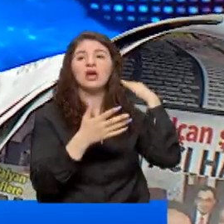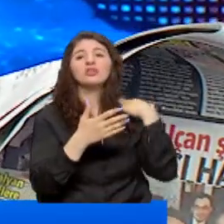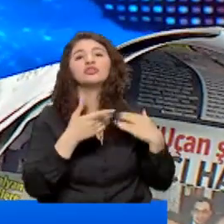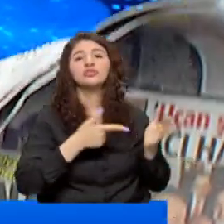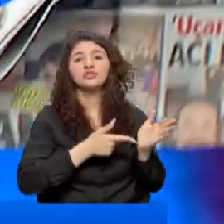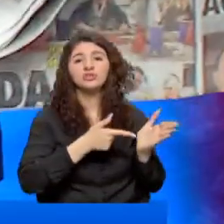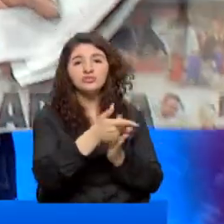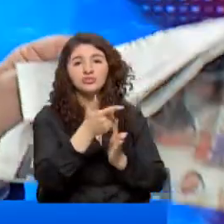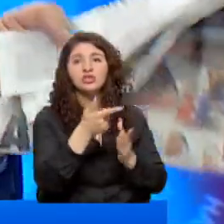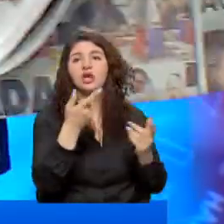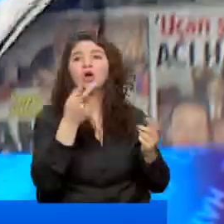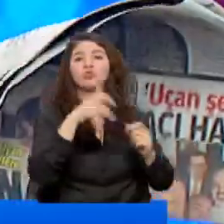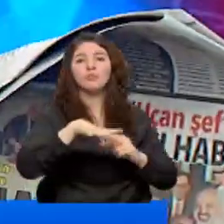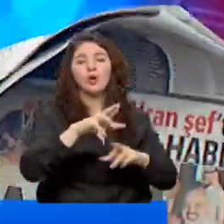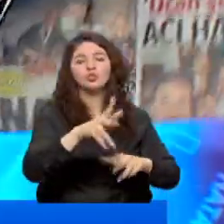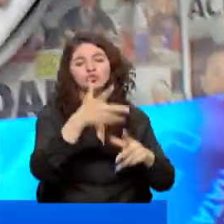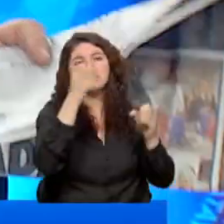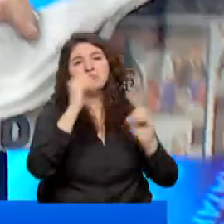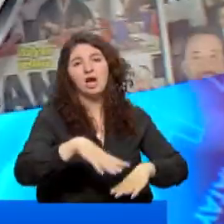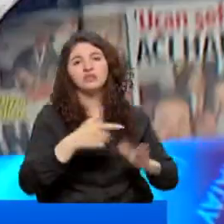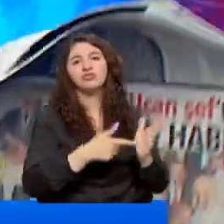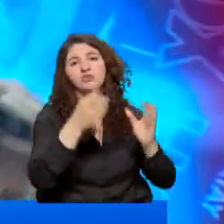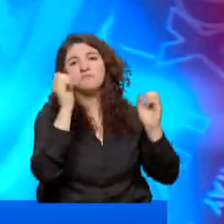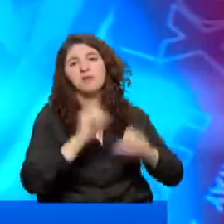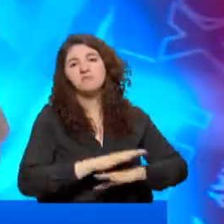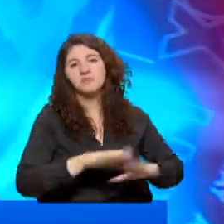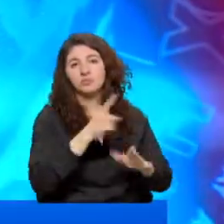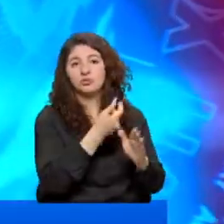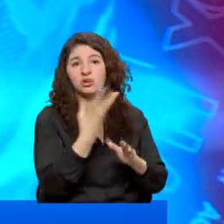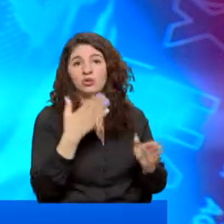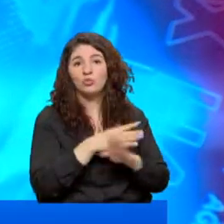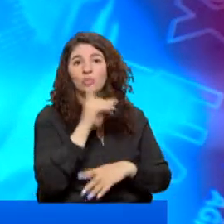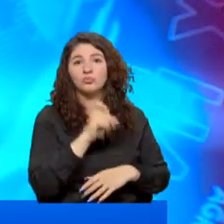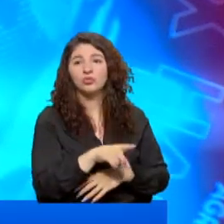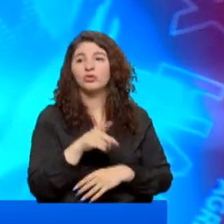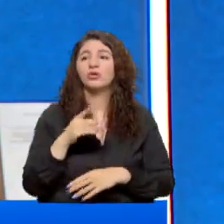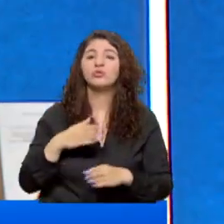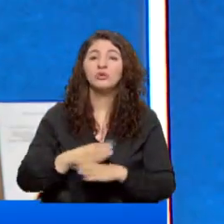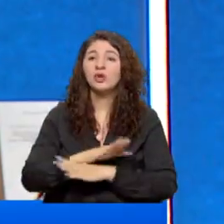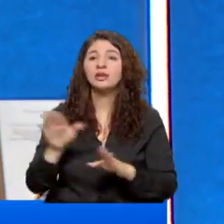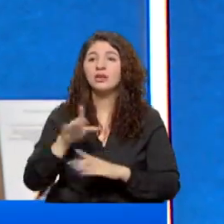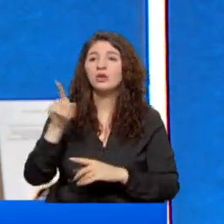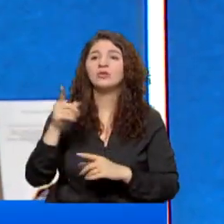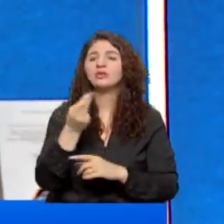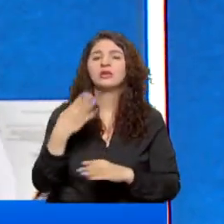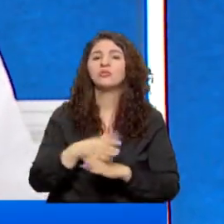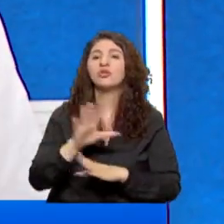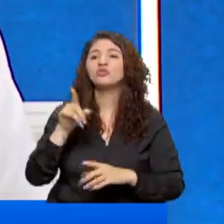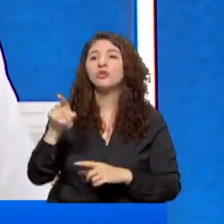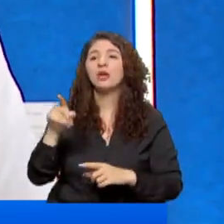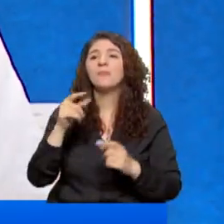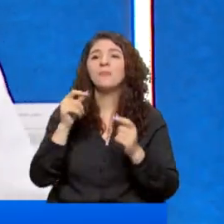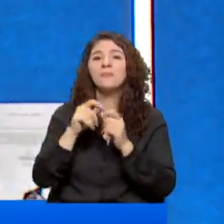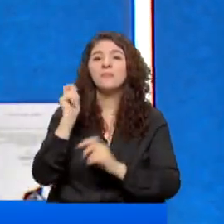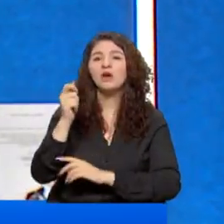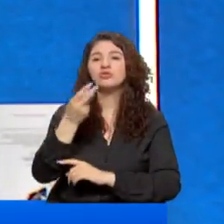Çiftçi bu Toprak üstü çiftçilikten Vazgeçti Bu rakamlar doğru değil İsmail onlar doğru değil onlar Çünkü